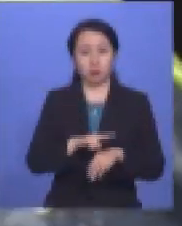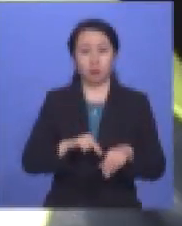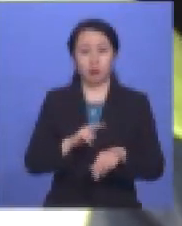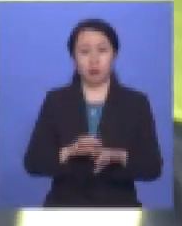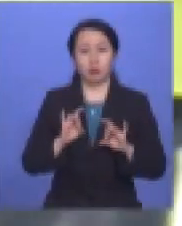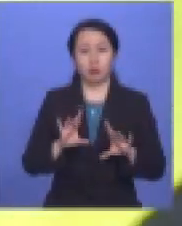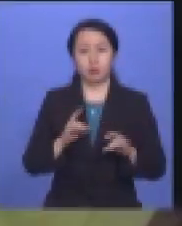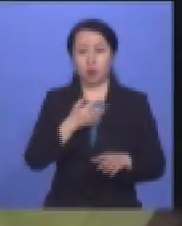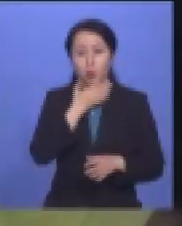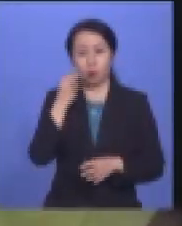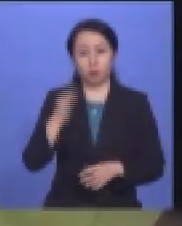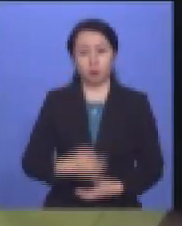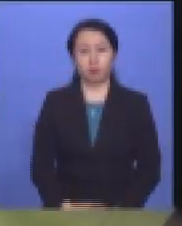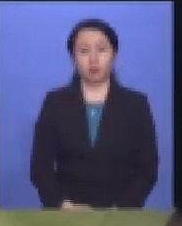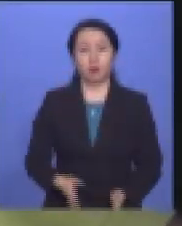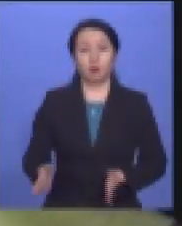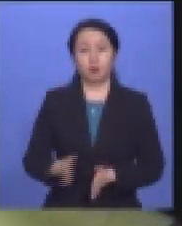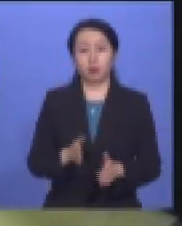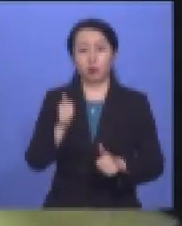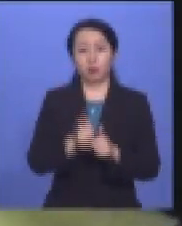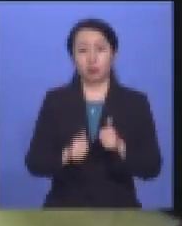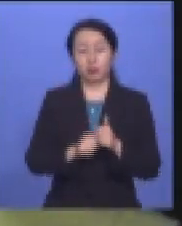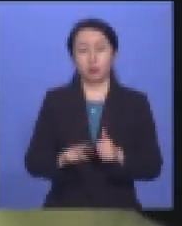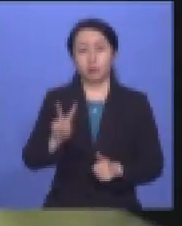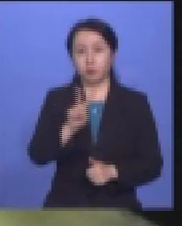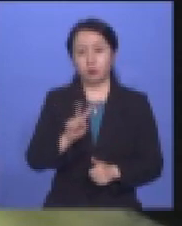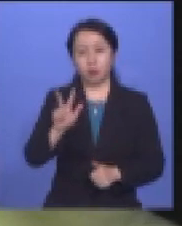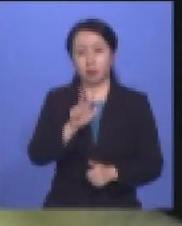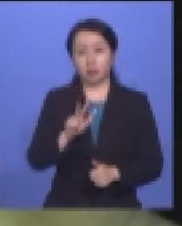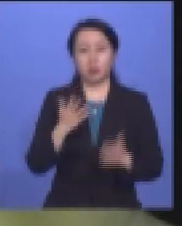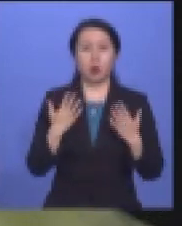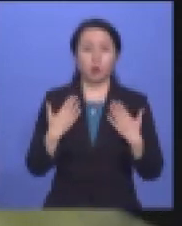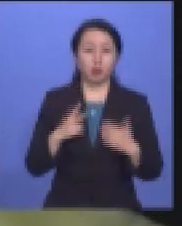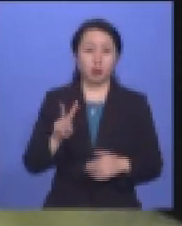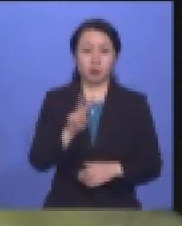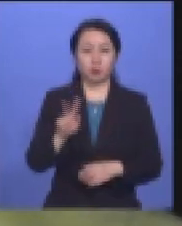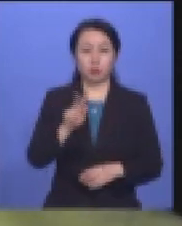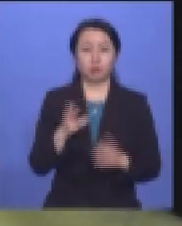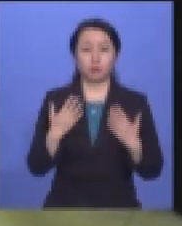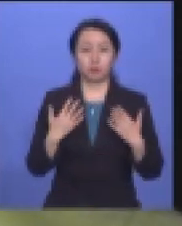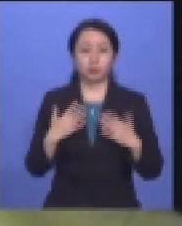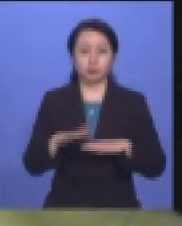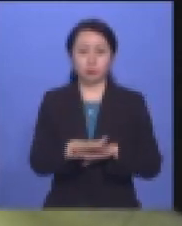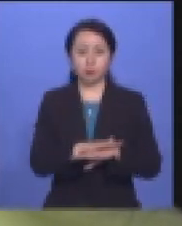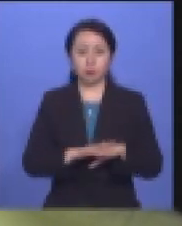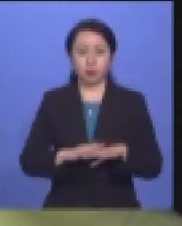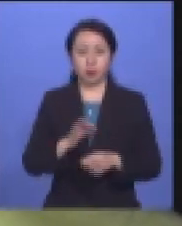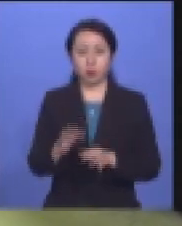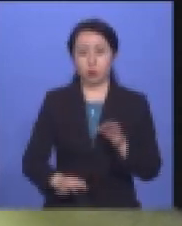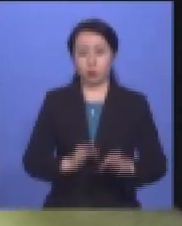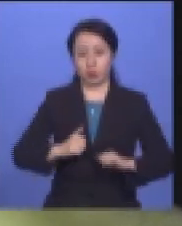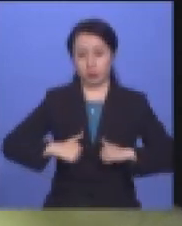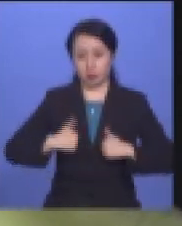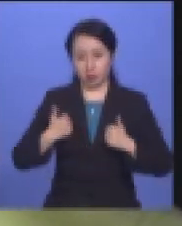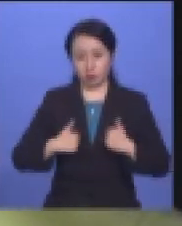делится своим опытом и в дороге чаще всего 2-3 часа отдых 2-3 часа отдых И общее сутки я